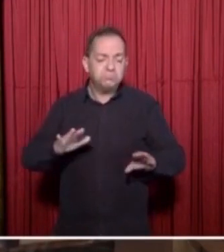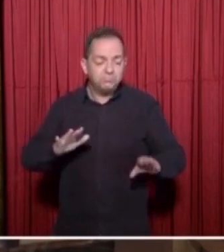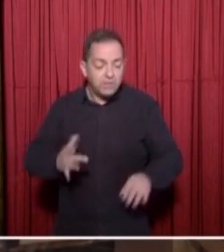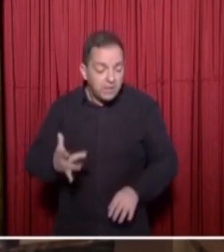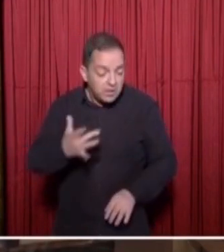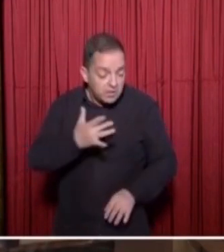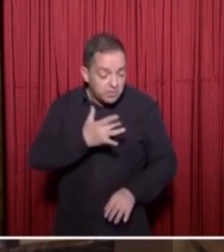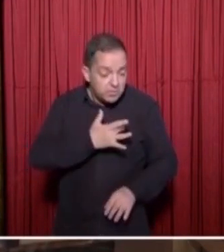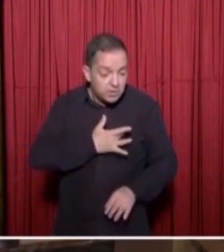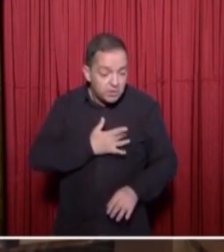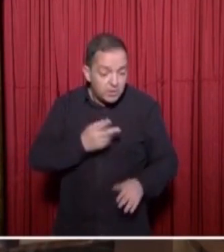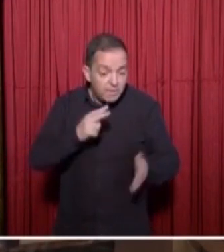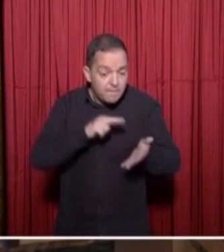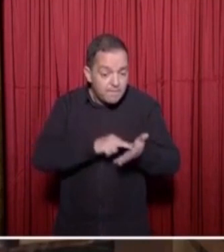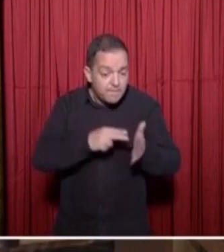ραφημούντα.